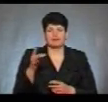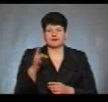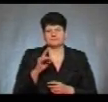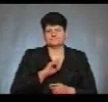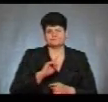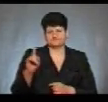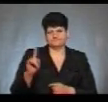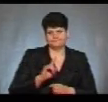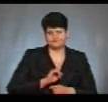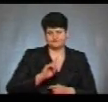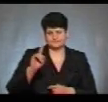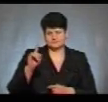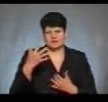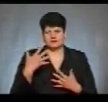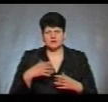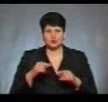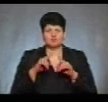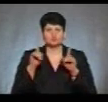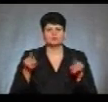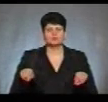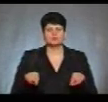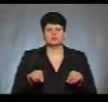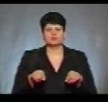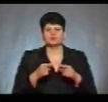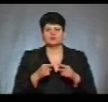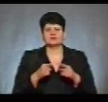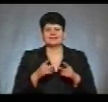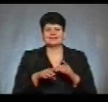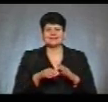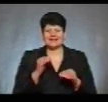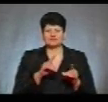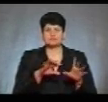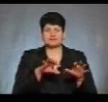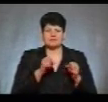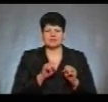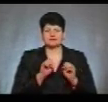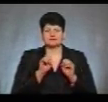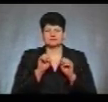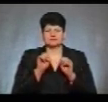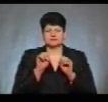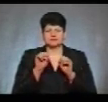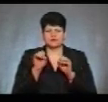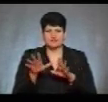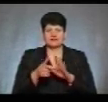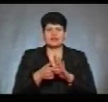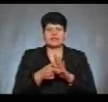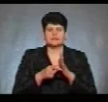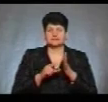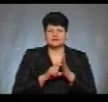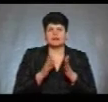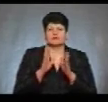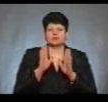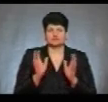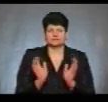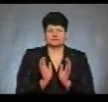до бюлетенів на рахунок того, щоб їх забрати і транспортувати до кабіни, де вони будуть